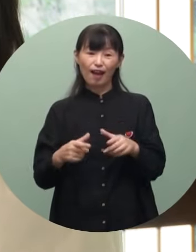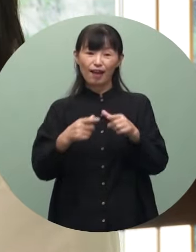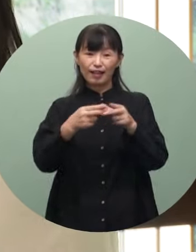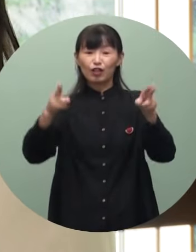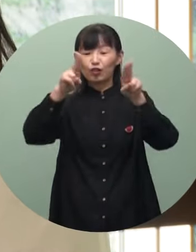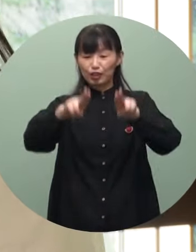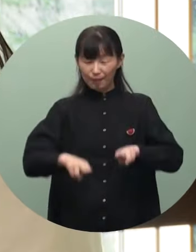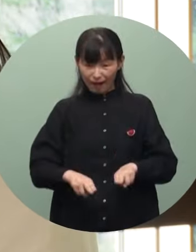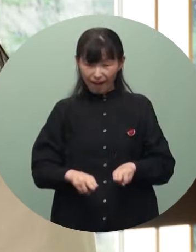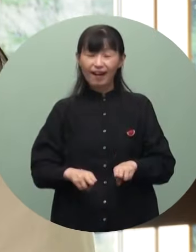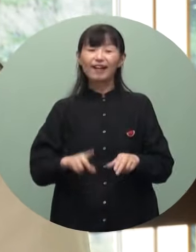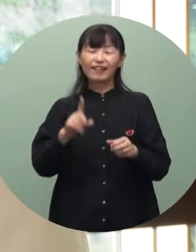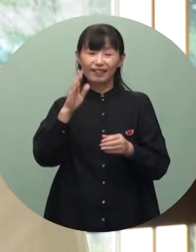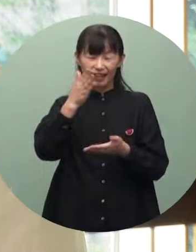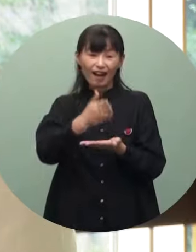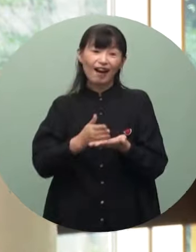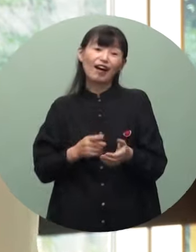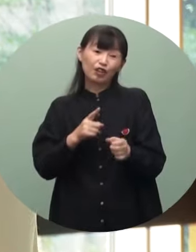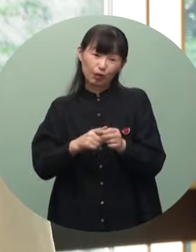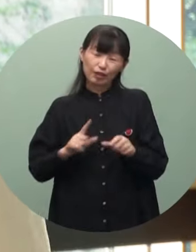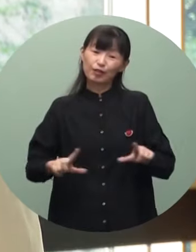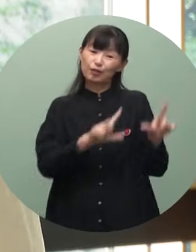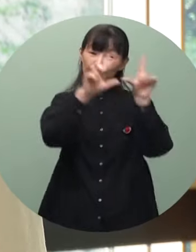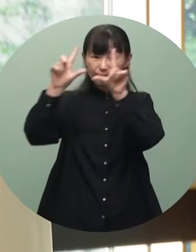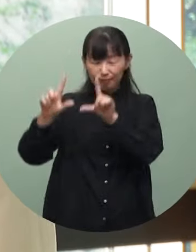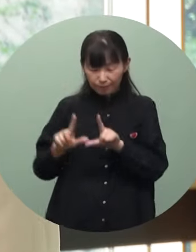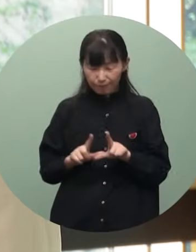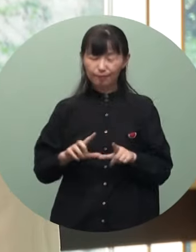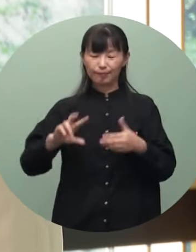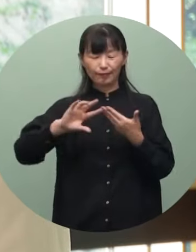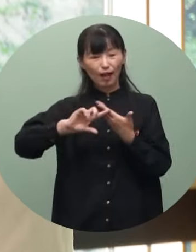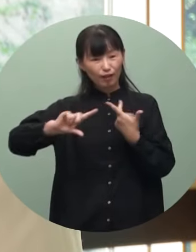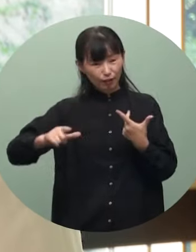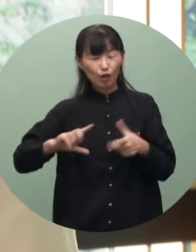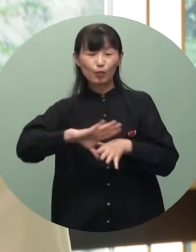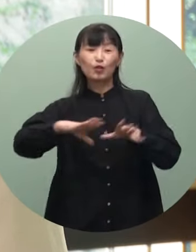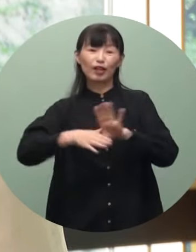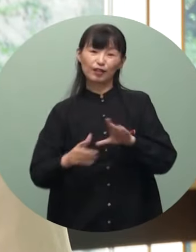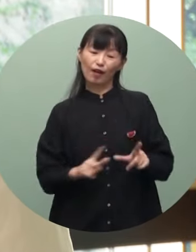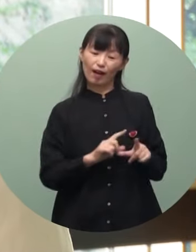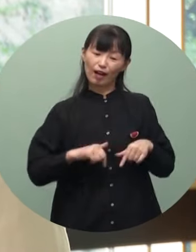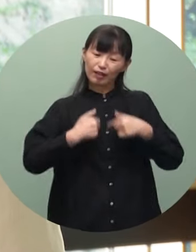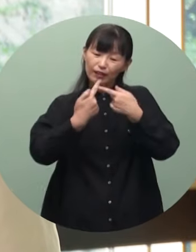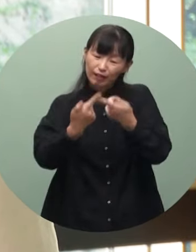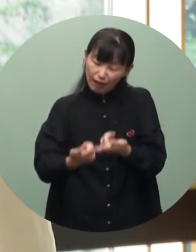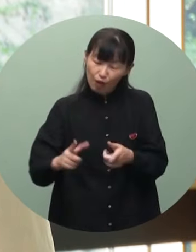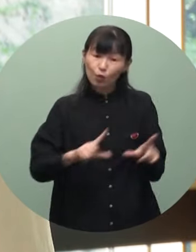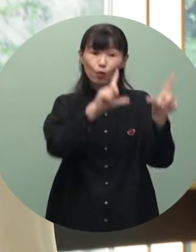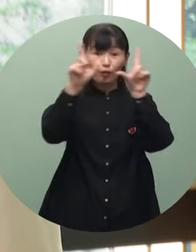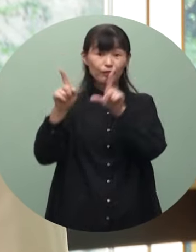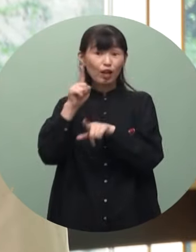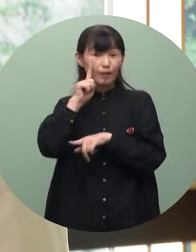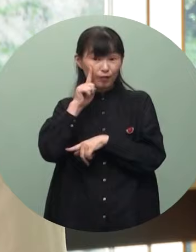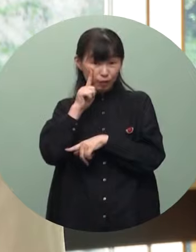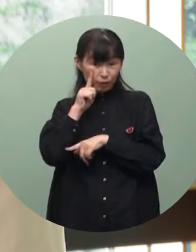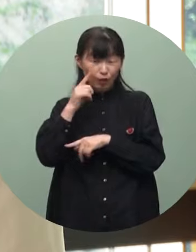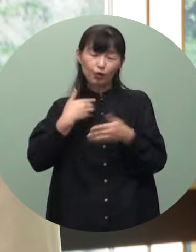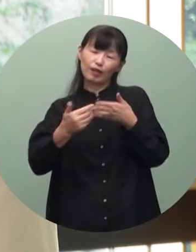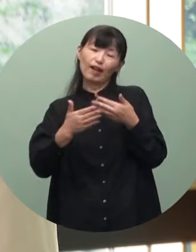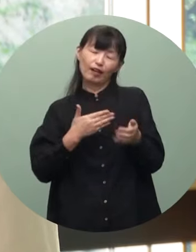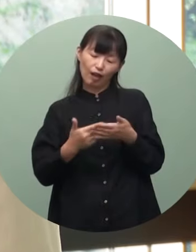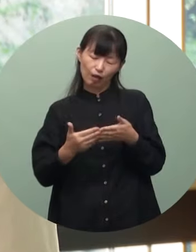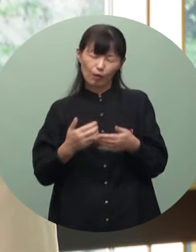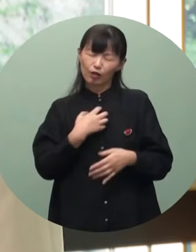島で半年住んだことがあります。異文化に本当に入って住んでみるという経験をしながら、